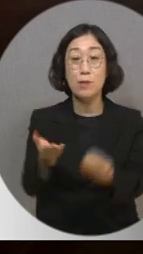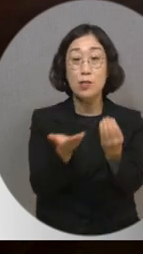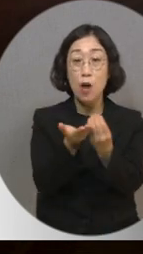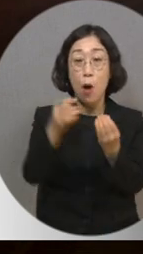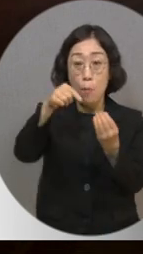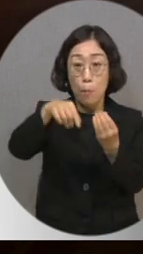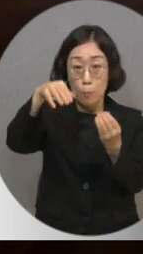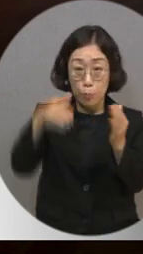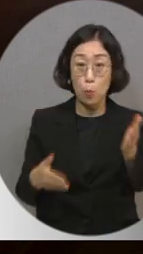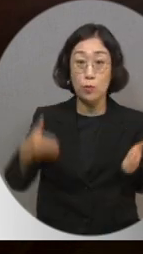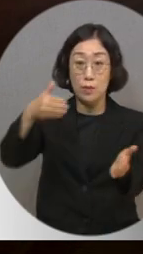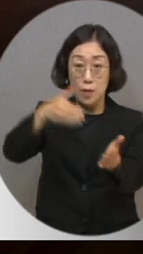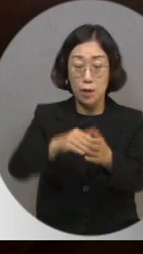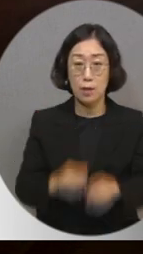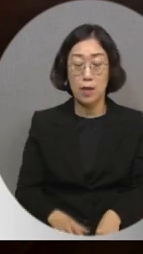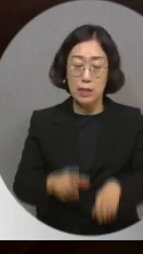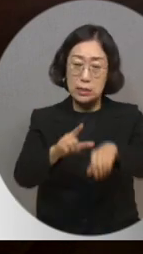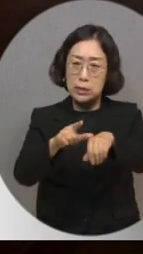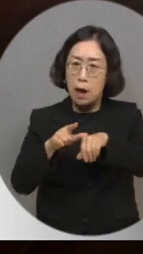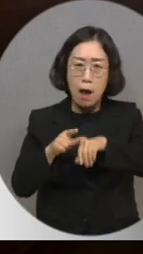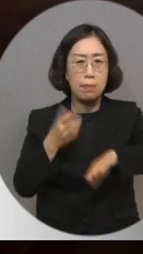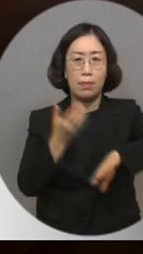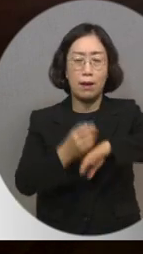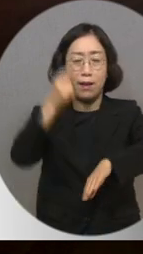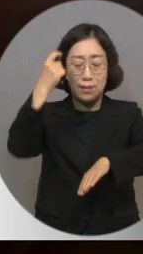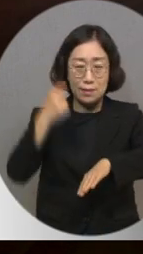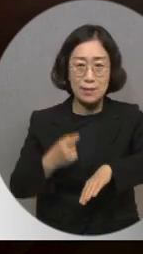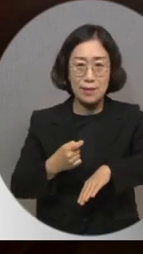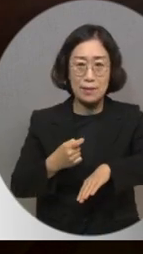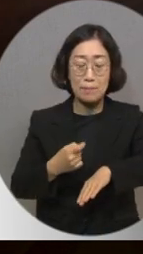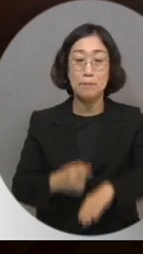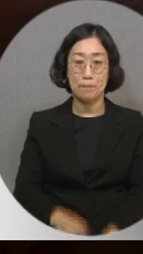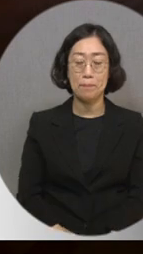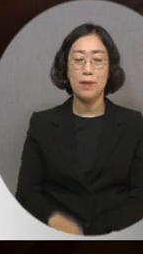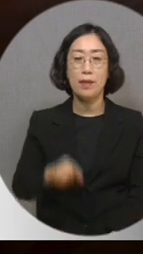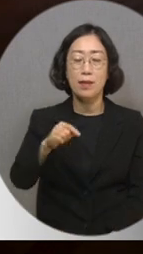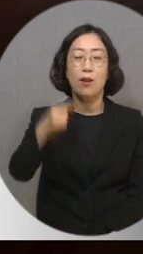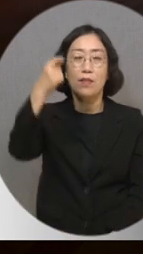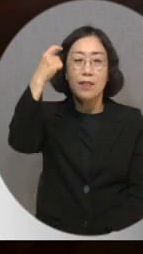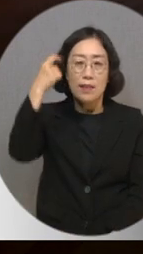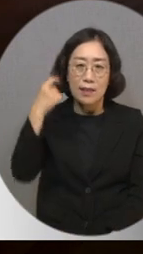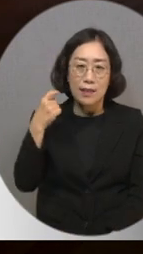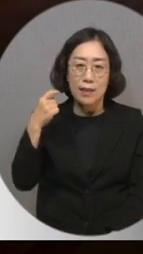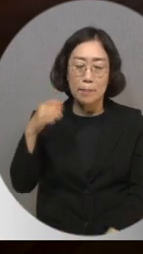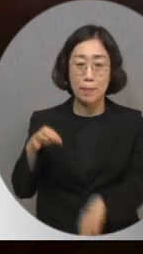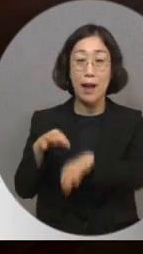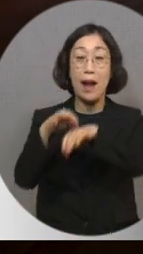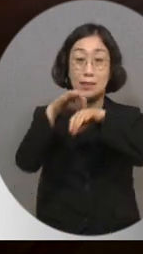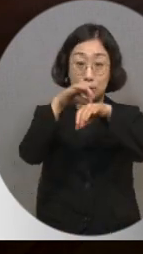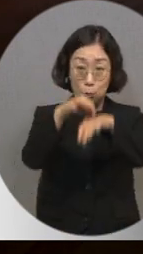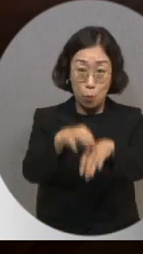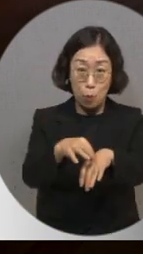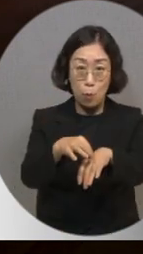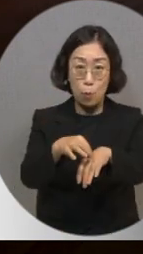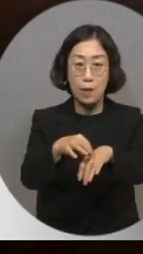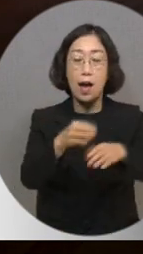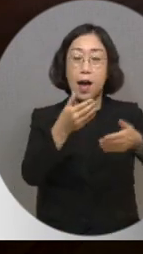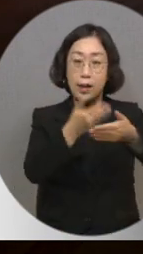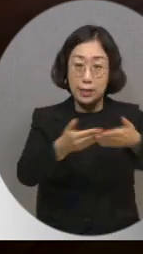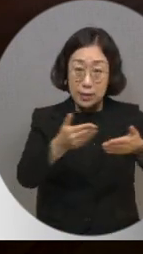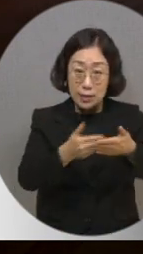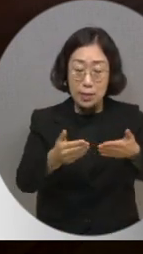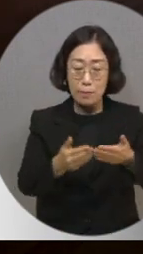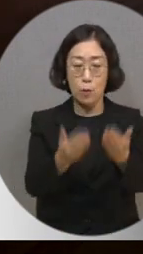물리적으로 시공간의 축이 달라지는 느낌을 굉장히 많이 받았기 때문에 그런 부분들이 이제 제 작업의 전반에 이번